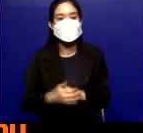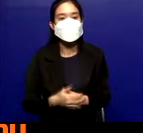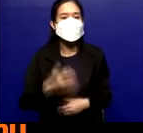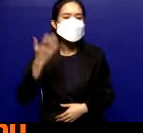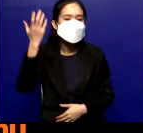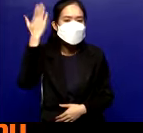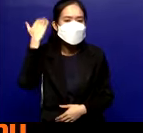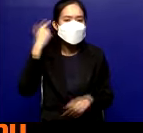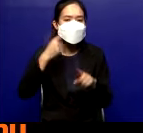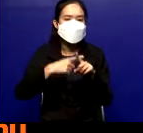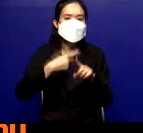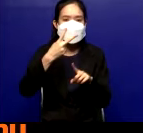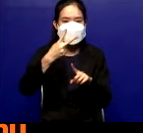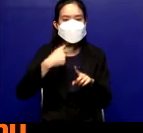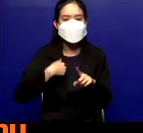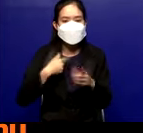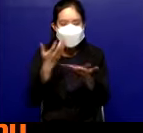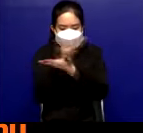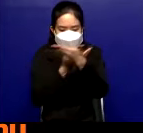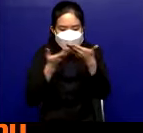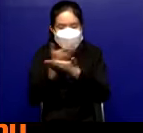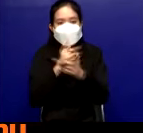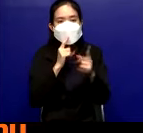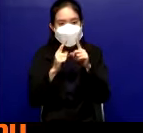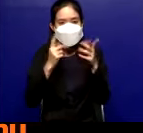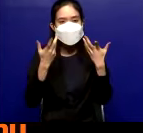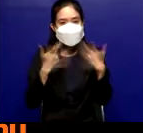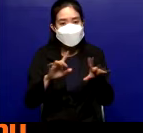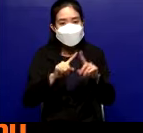านี่เองแสดงว่าไม่ได้เข้าหูกันเลยแม้แต่น้อย